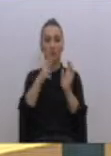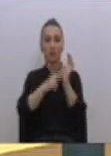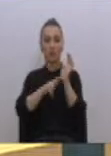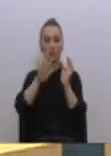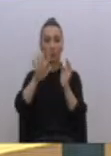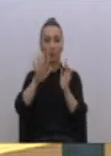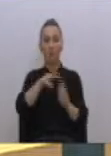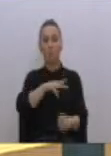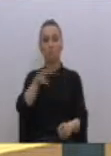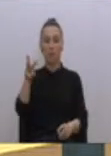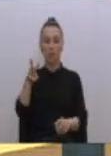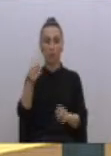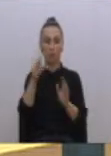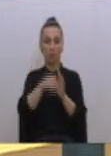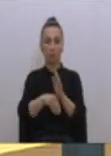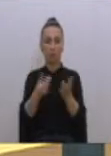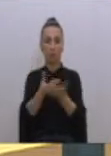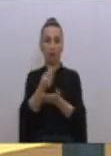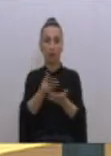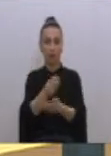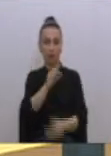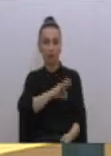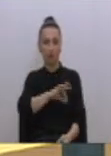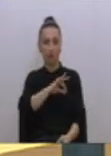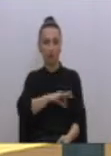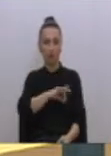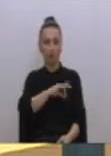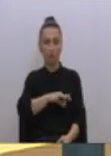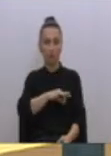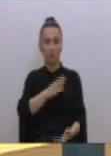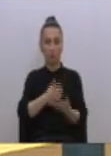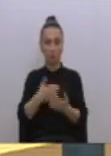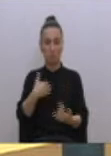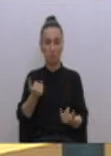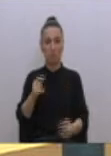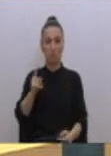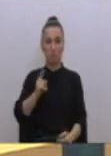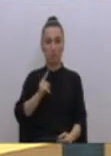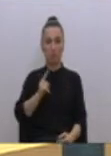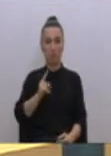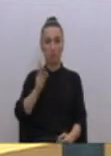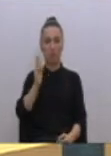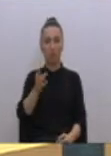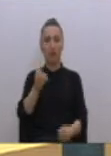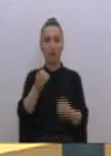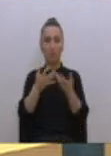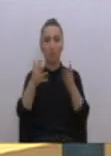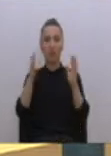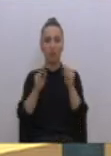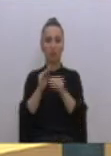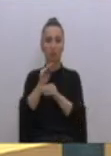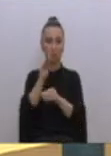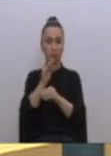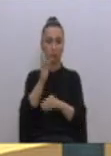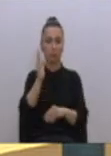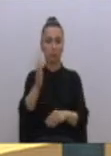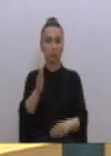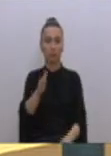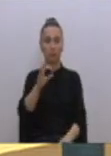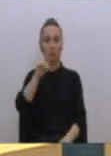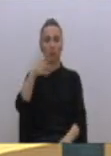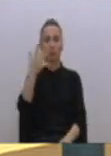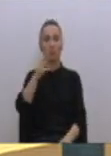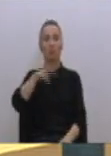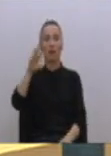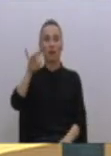și iad gine, saca de saca do șemo sau lebe. Ეს მოლოდინი გვაქვს რომ დაბრუნებების მაჩვენებელი კიდევ გაიზრდება და 2.5